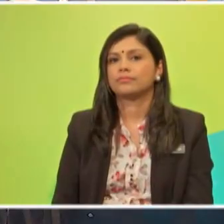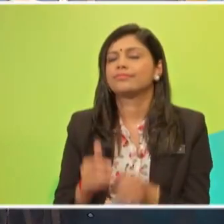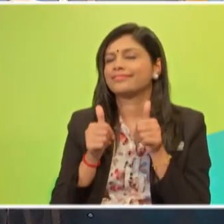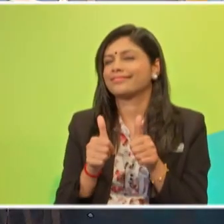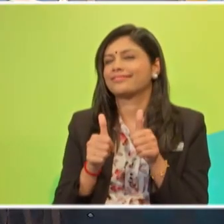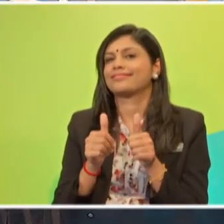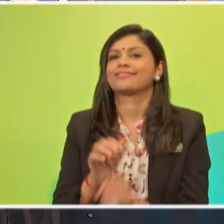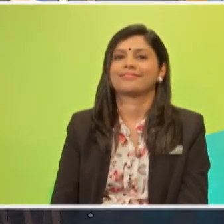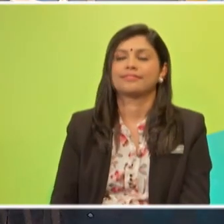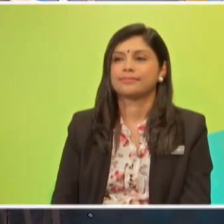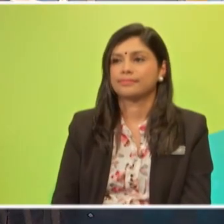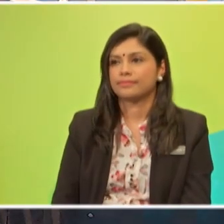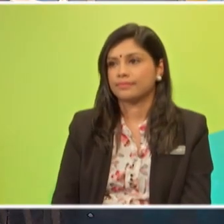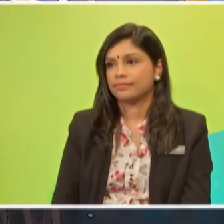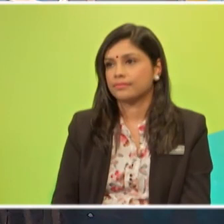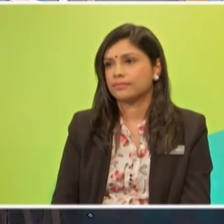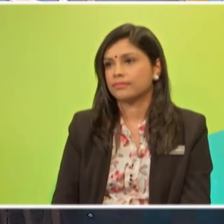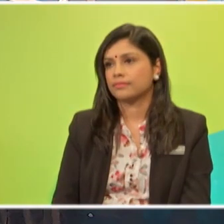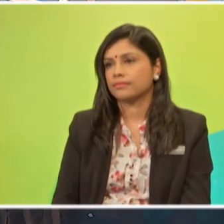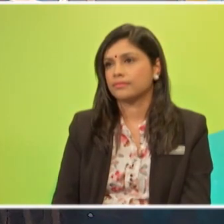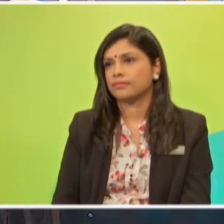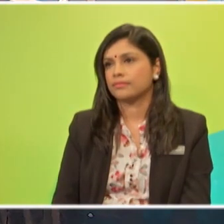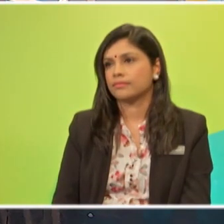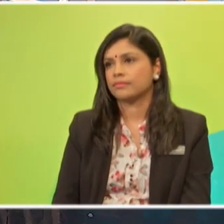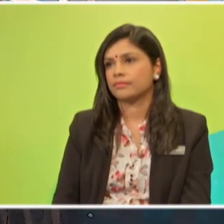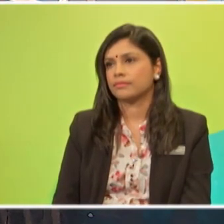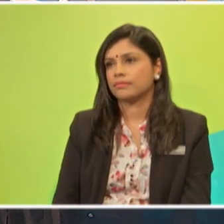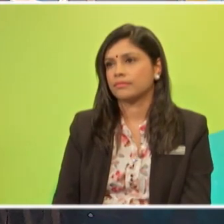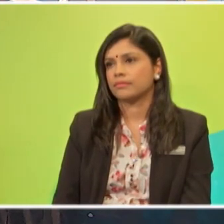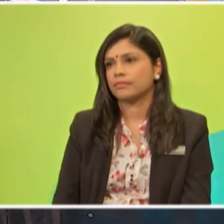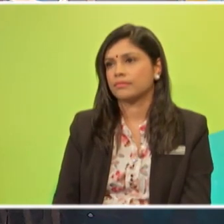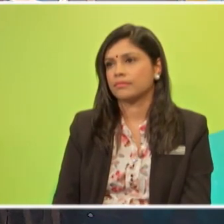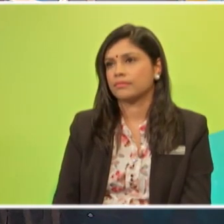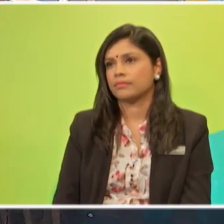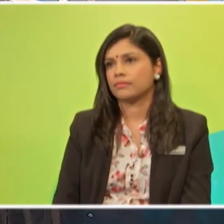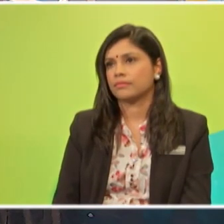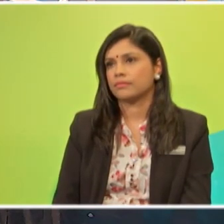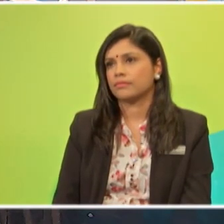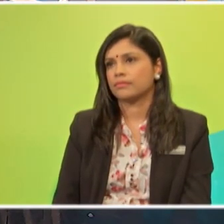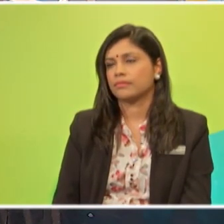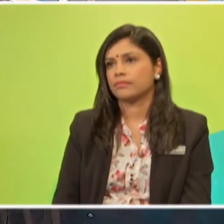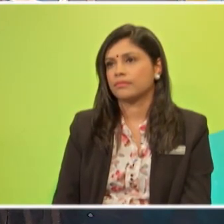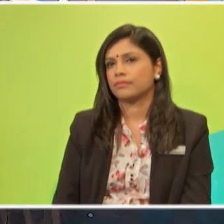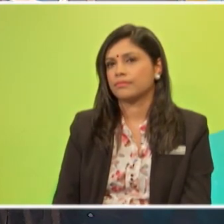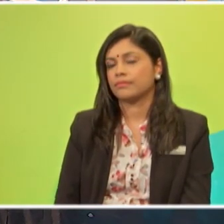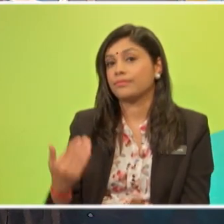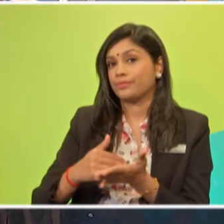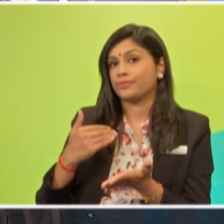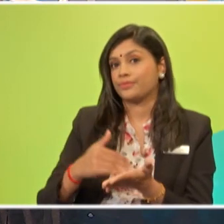cikgu. Okey. Okay. Wah, kita dah nak amat lah Syah. Ada banyak ni kat sini kan? Okey, jom kita ambil lagi